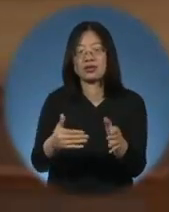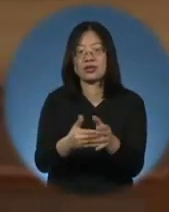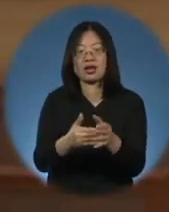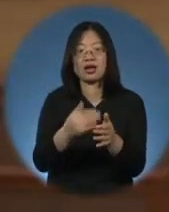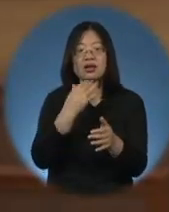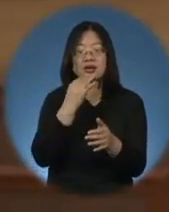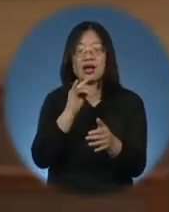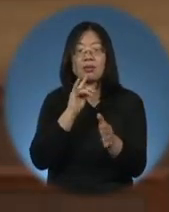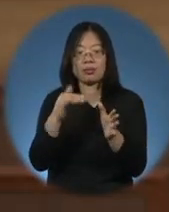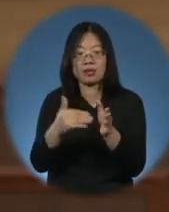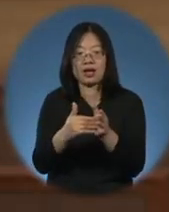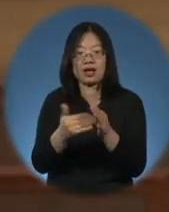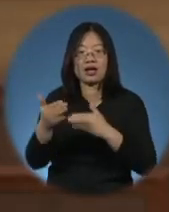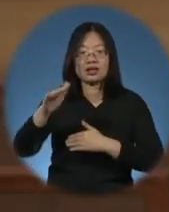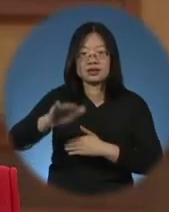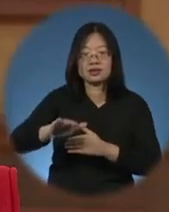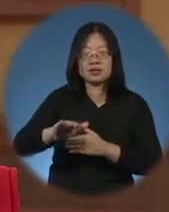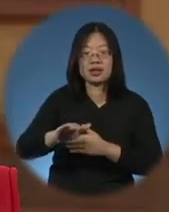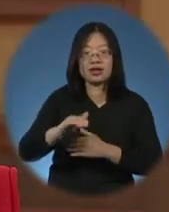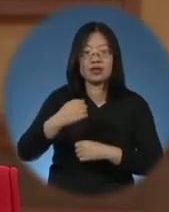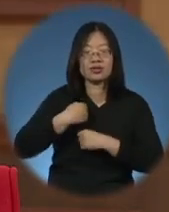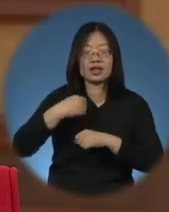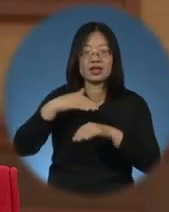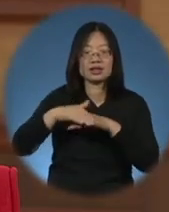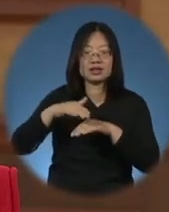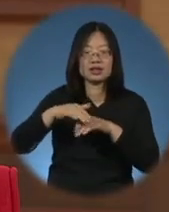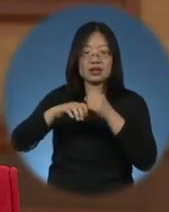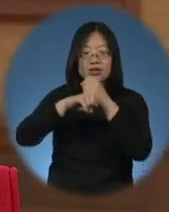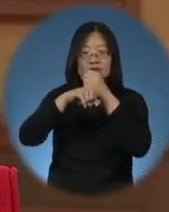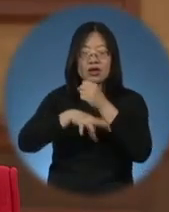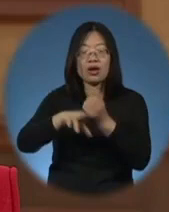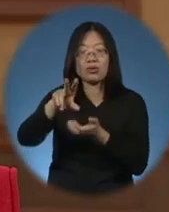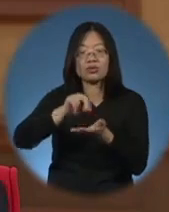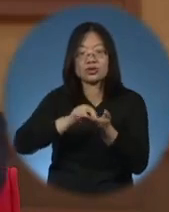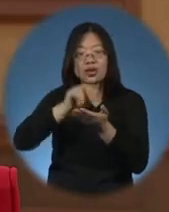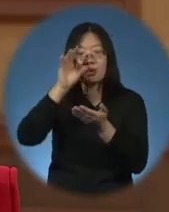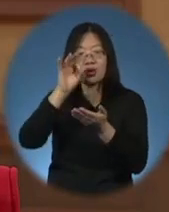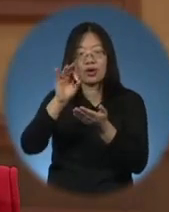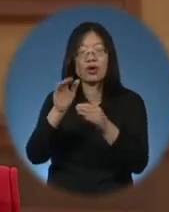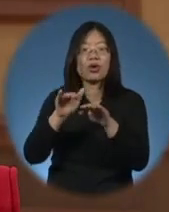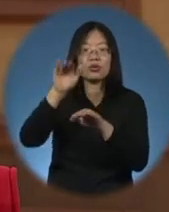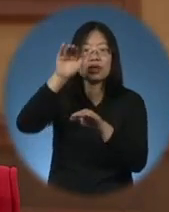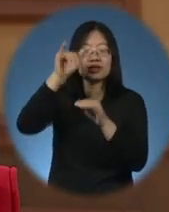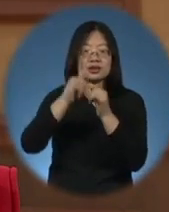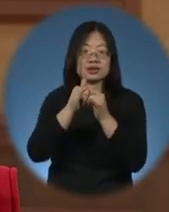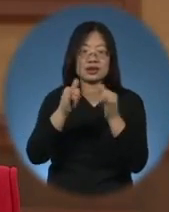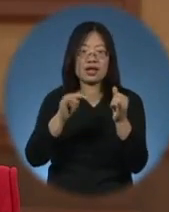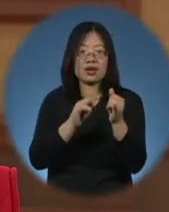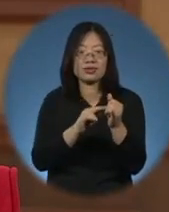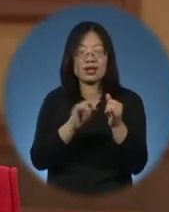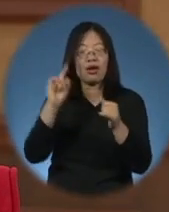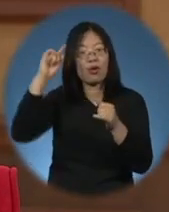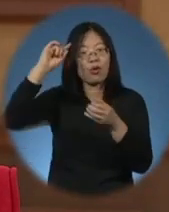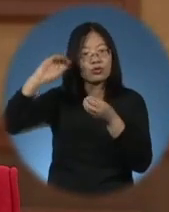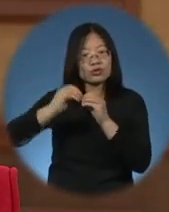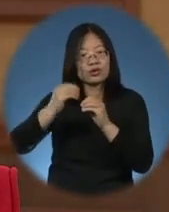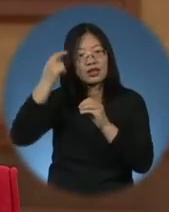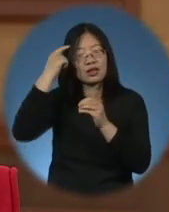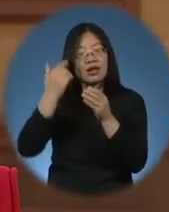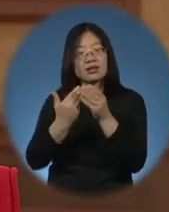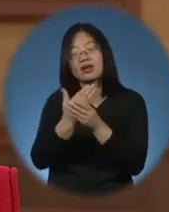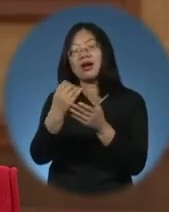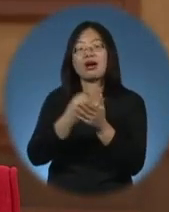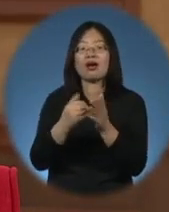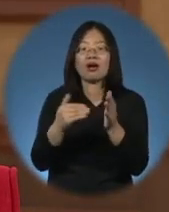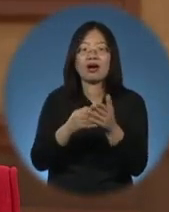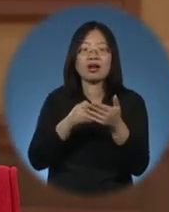예, 그 당연한 거죠. 그렇겠죠. 그런데 그 군대식 상명하복 구조의 문제가 맨 위에 있는 사람이 엉뚱한 생각을 하는 거예요.